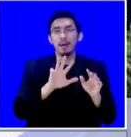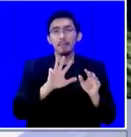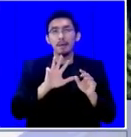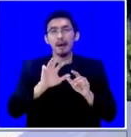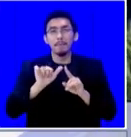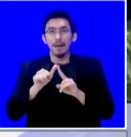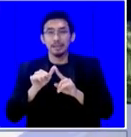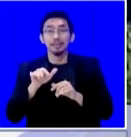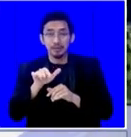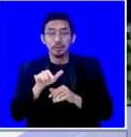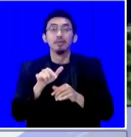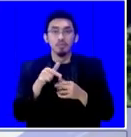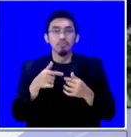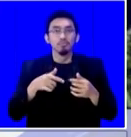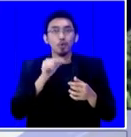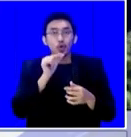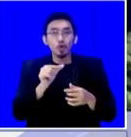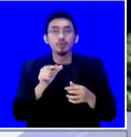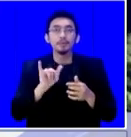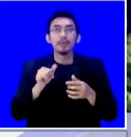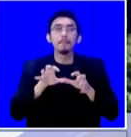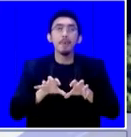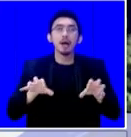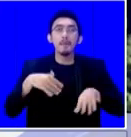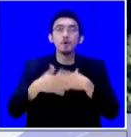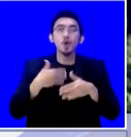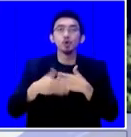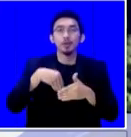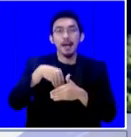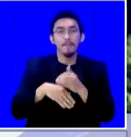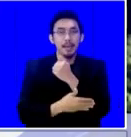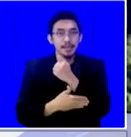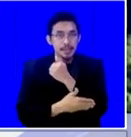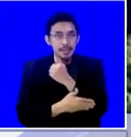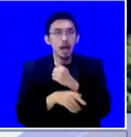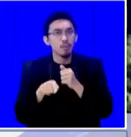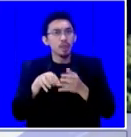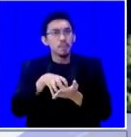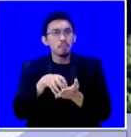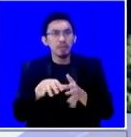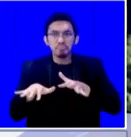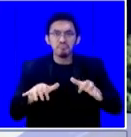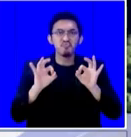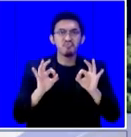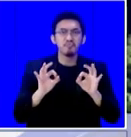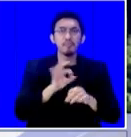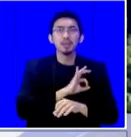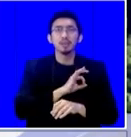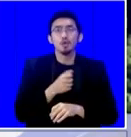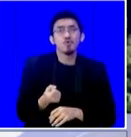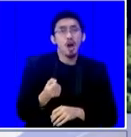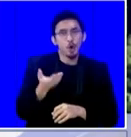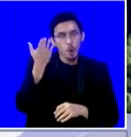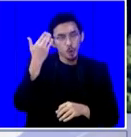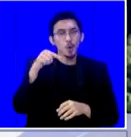1962, Sarinah awalnya diperuntukkan sebagai etalase barang produksi dalam negeri yang menjadi langkah strategis Presiden Soekarno untuk mengangkat derajat